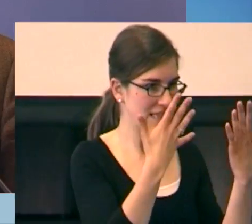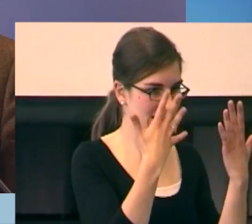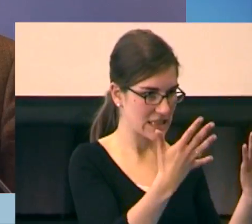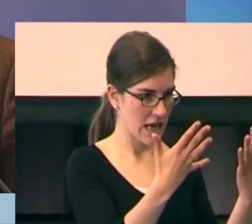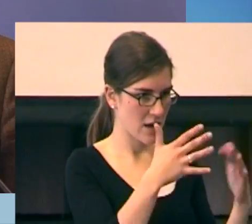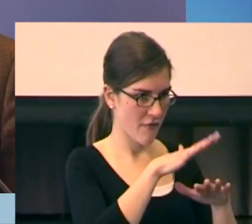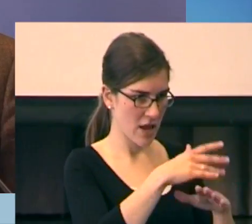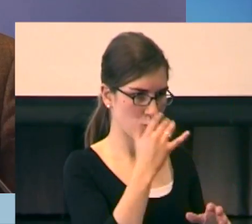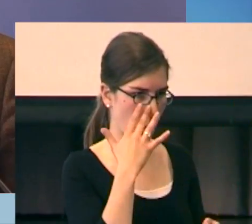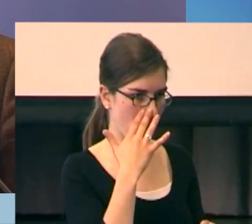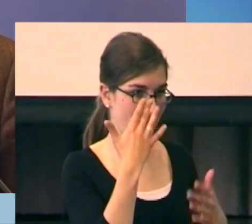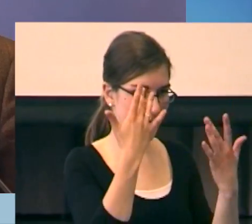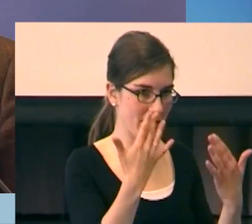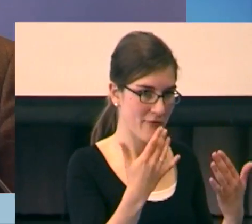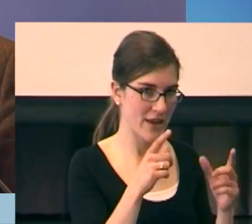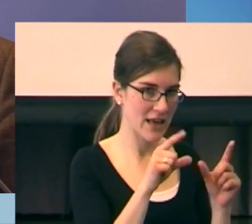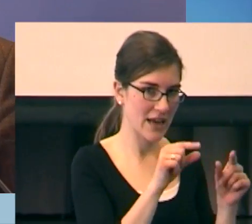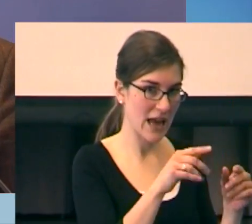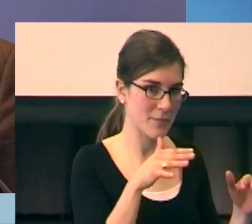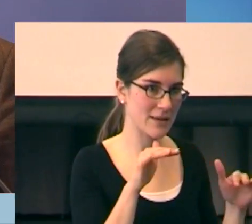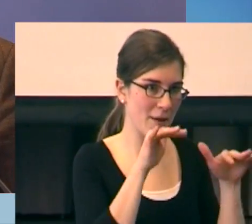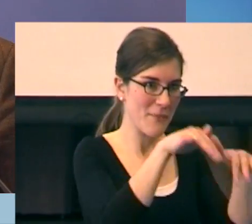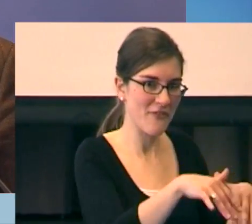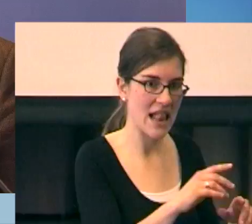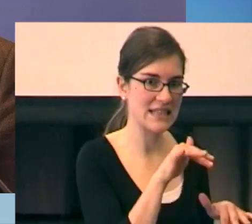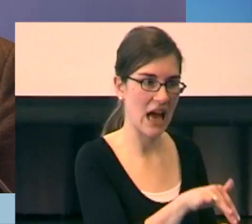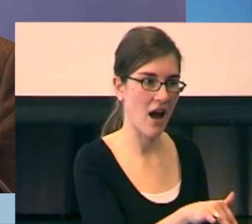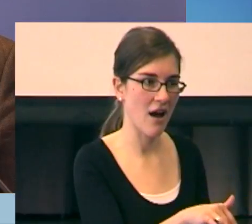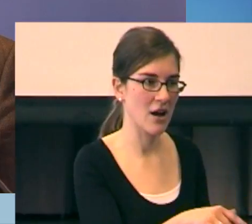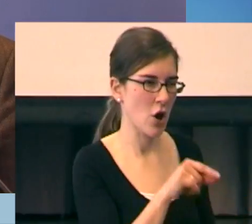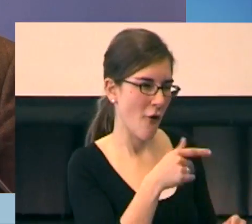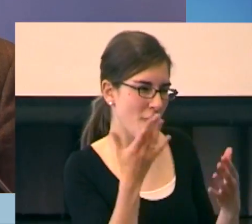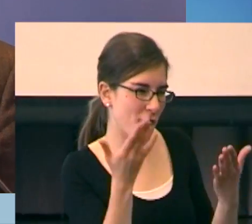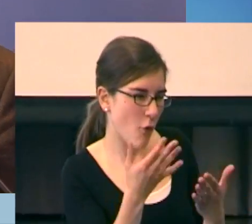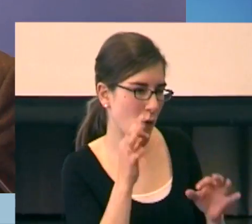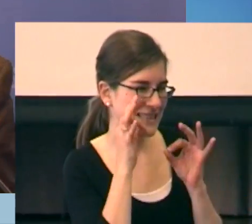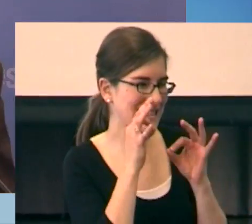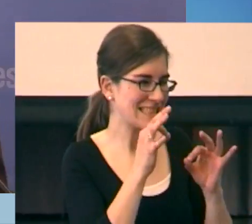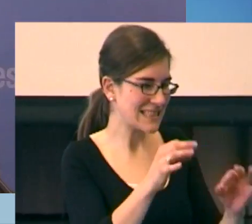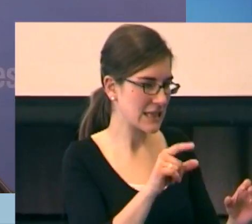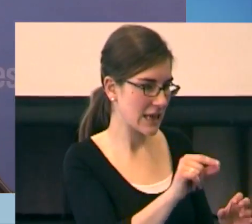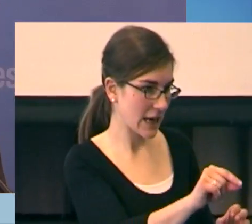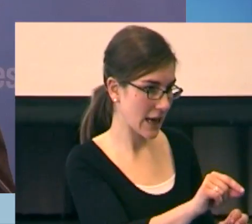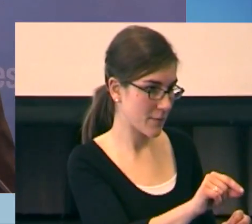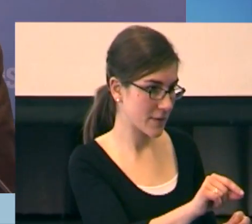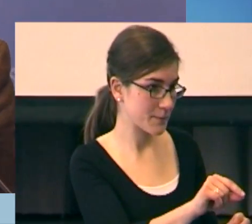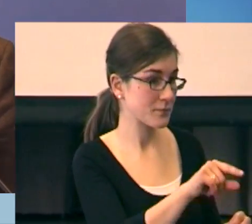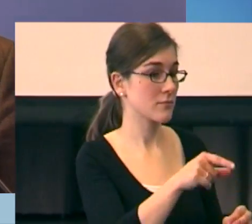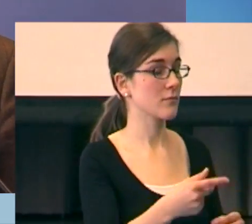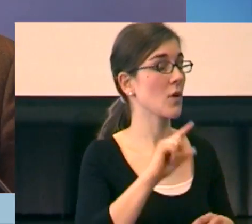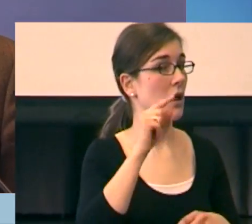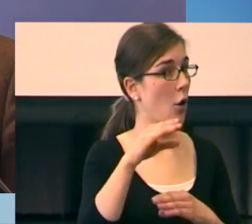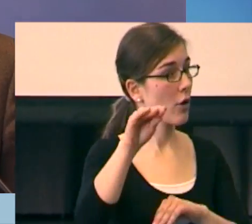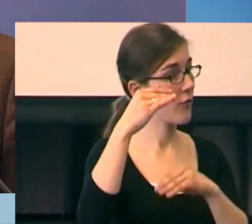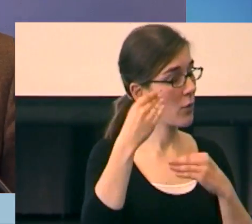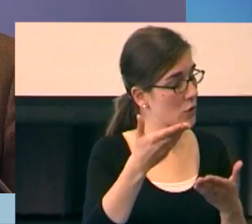befallen, an welcher Stelle sind die befallenen Gewebsproben und was der Pathologe uns noch zusätzlich sagt, und das ist die wichtigste